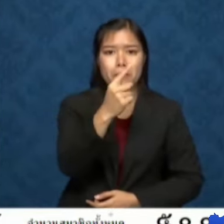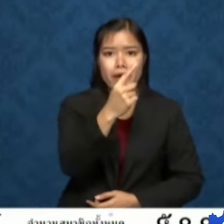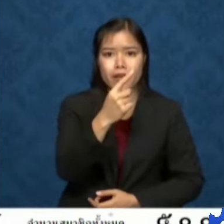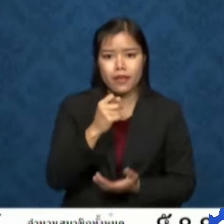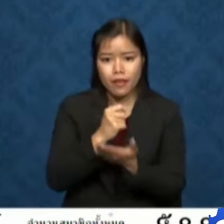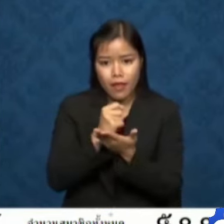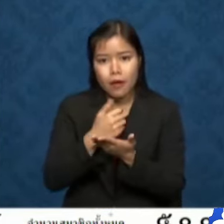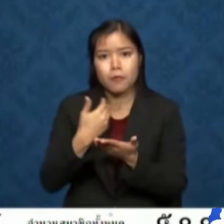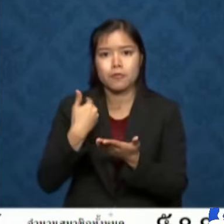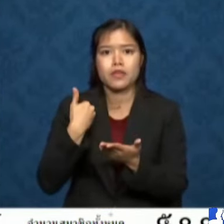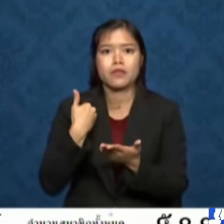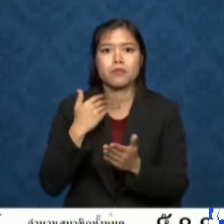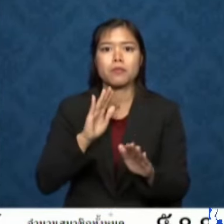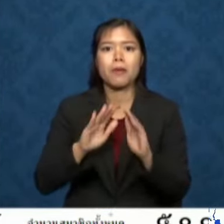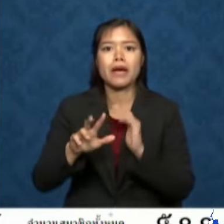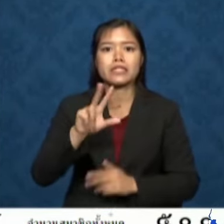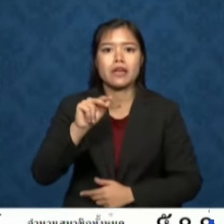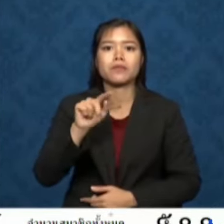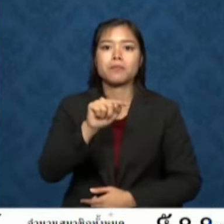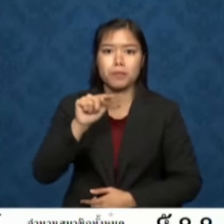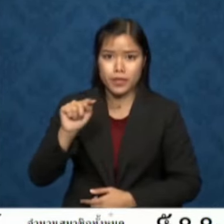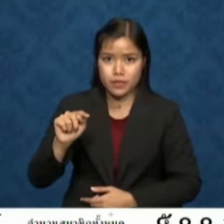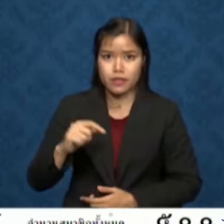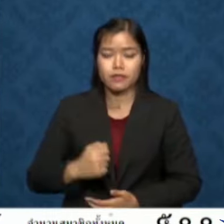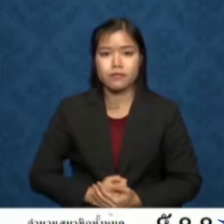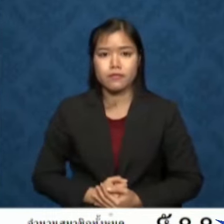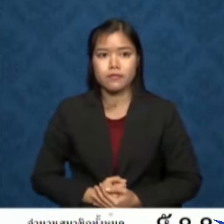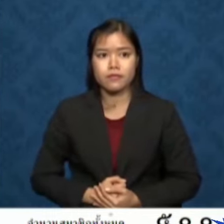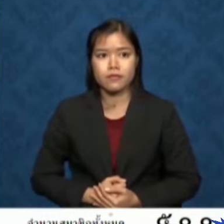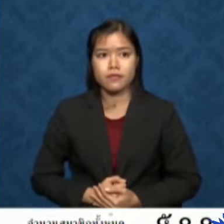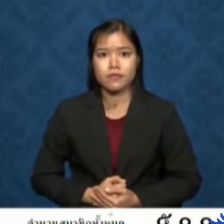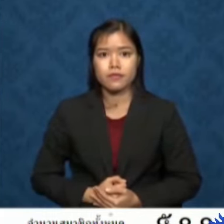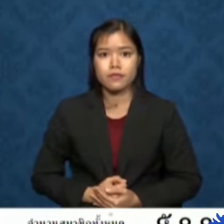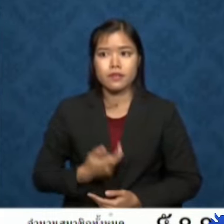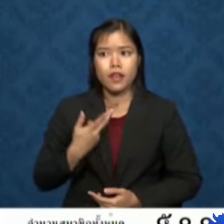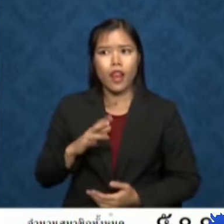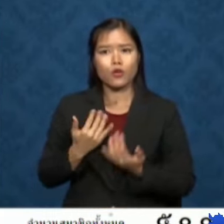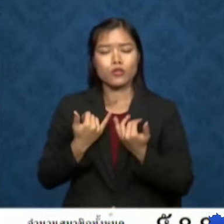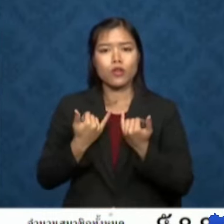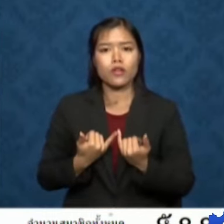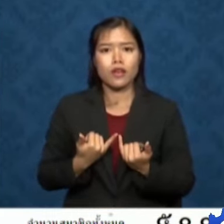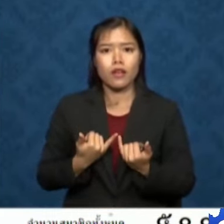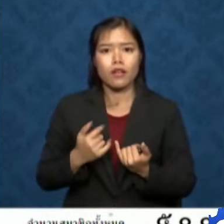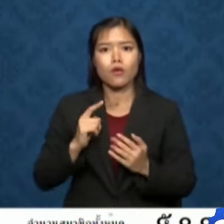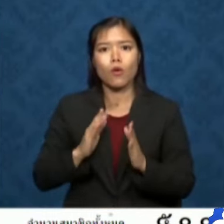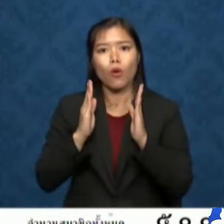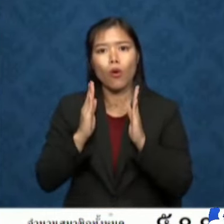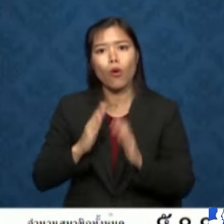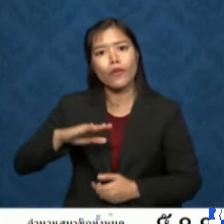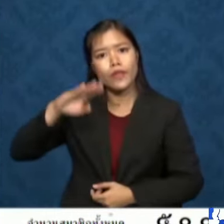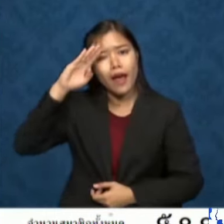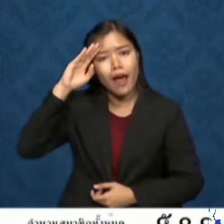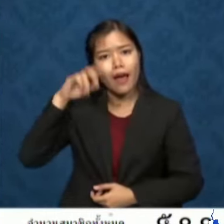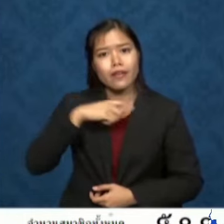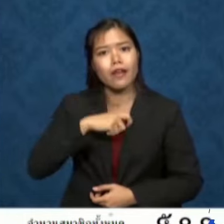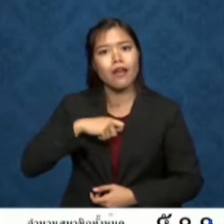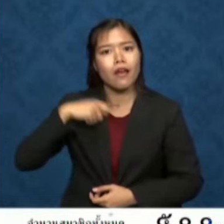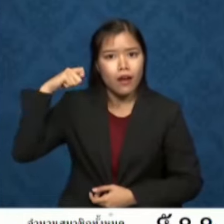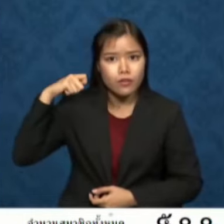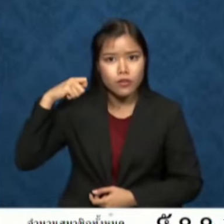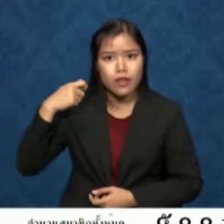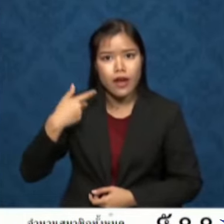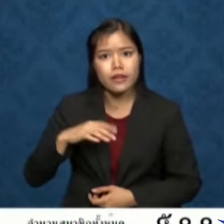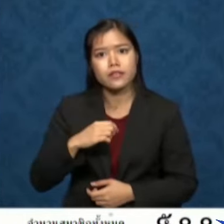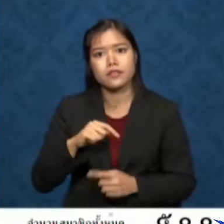ถึงร้อยละ30ล่าสุดครับก็เพิ่งมีพลทหารฆ่าตัวตายที่จังหวัดราชบุรีและ